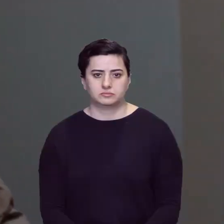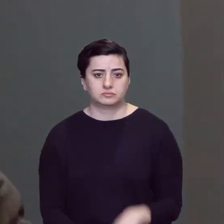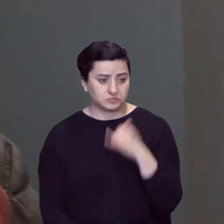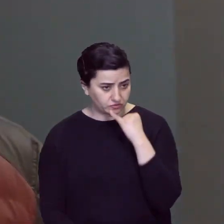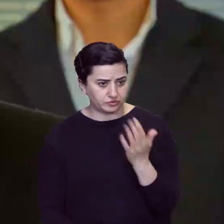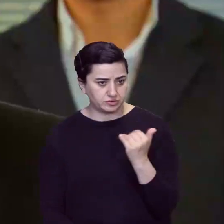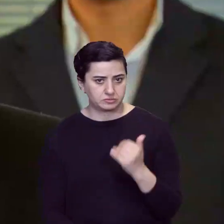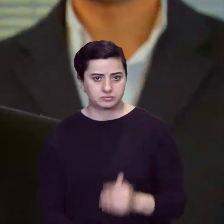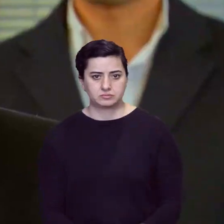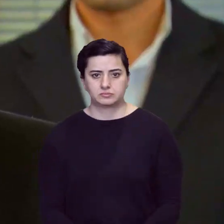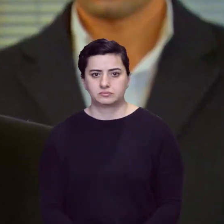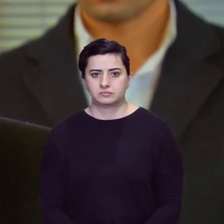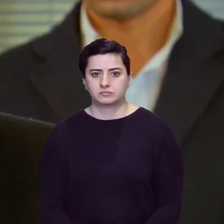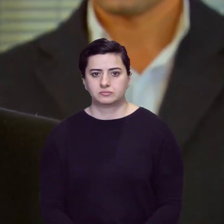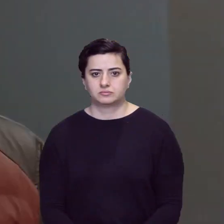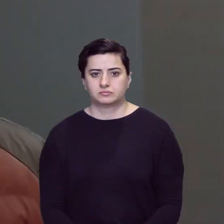Telefonu ver.